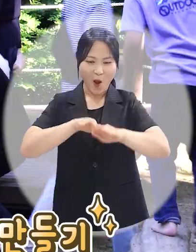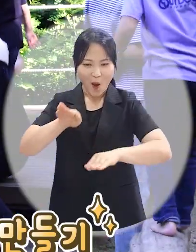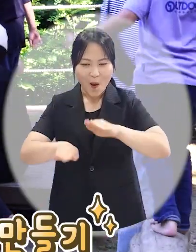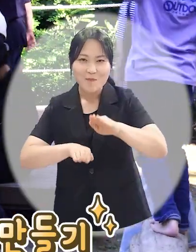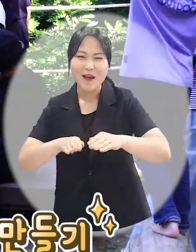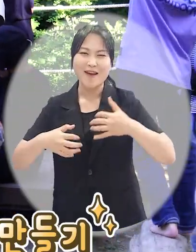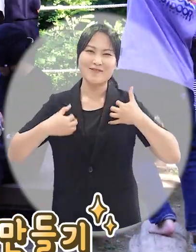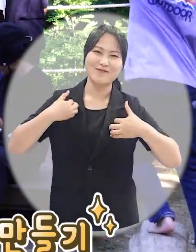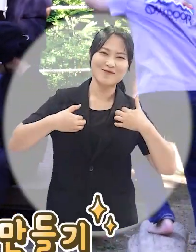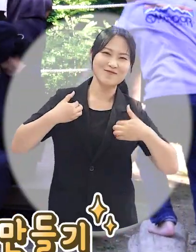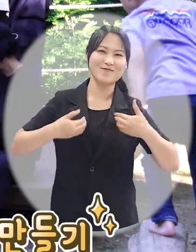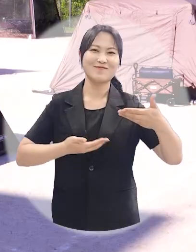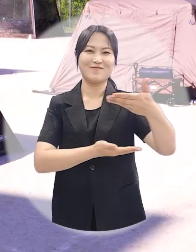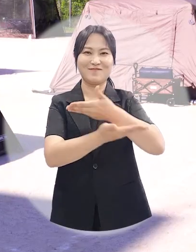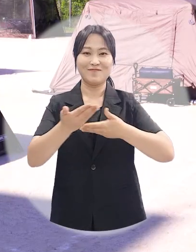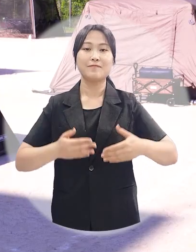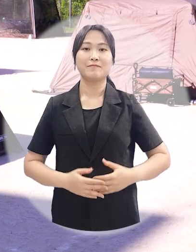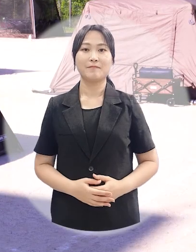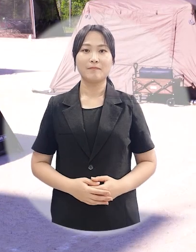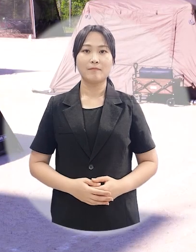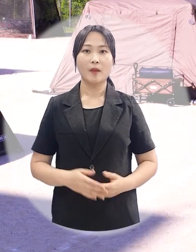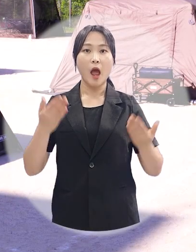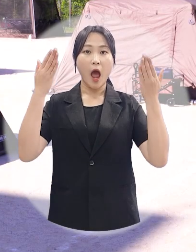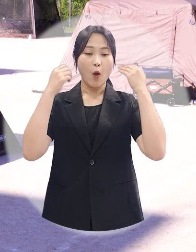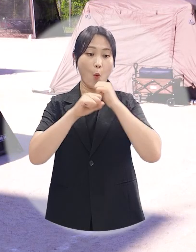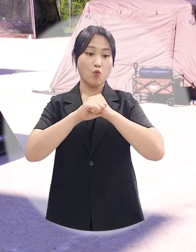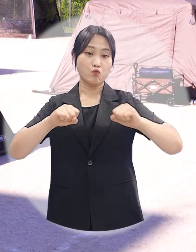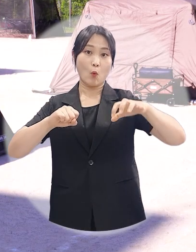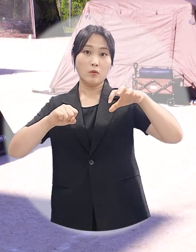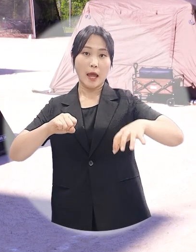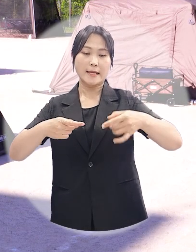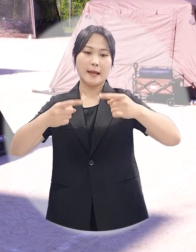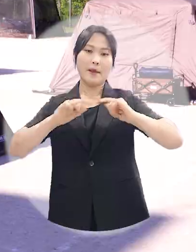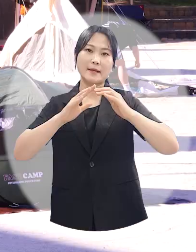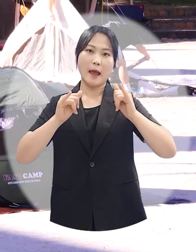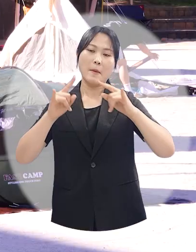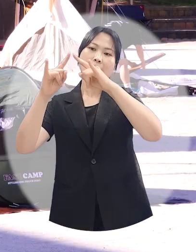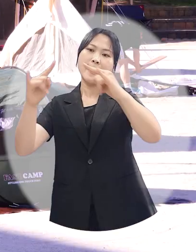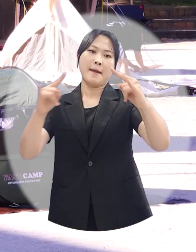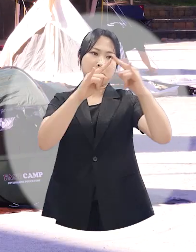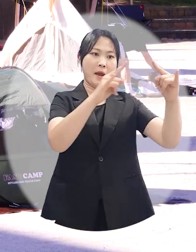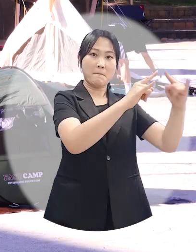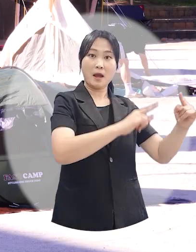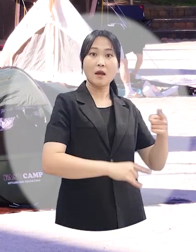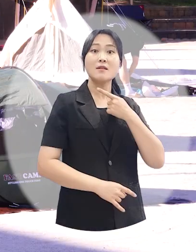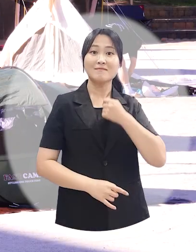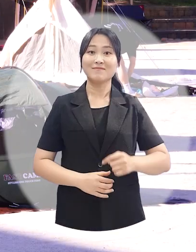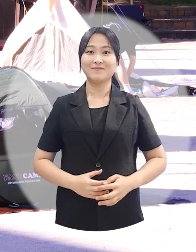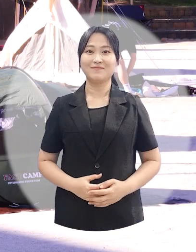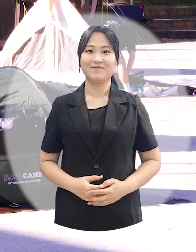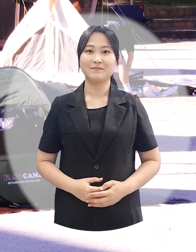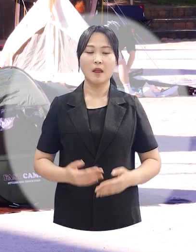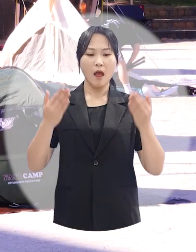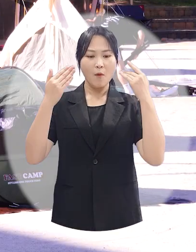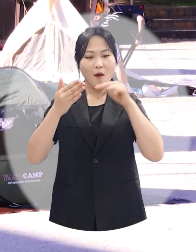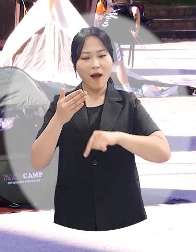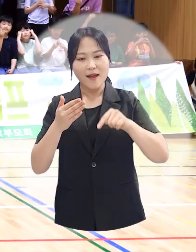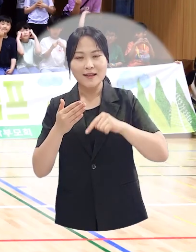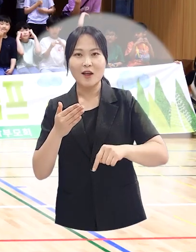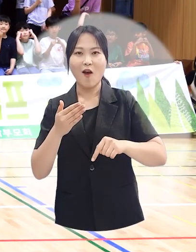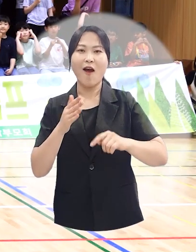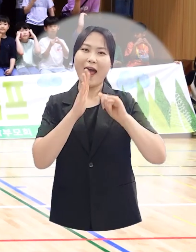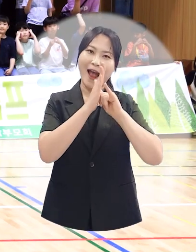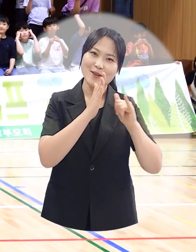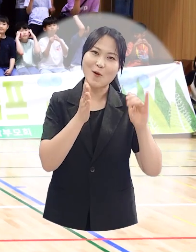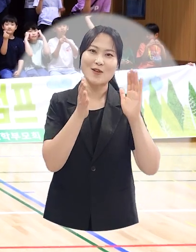즐거운 활동을 함께했습니다. 학교 운동장에는 참가자들이 직접 텐트도 설치했는데요. 학교에서 가족, 친구들과